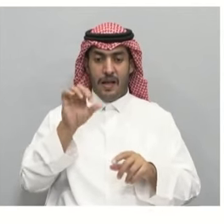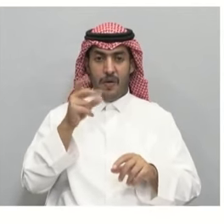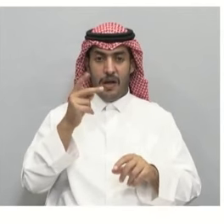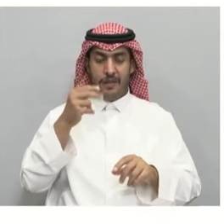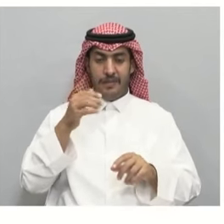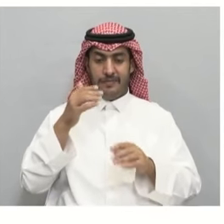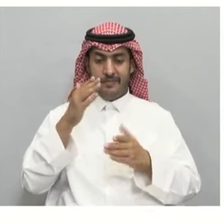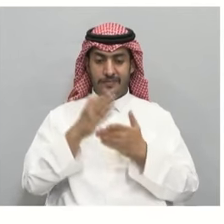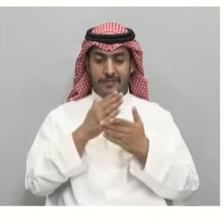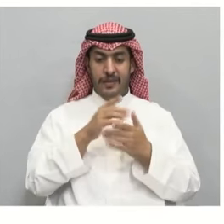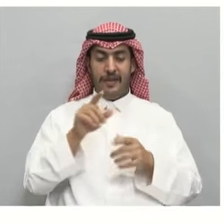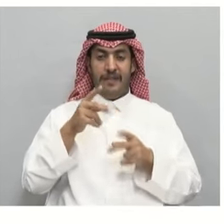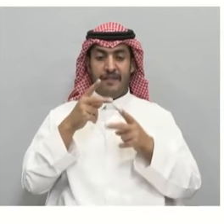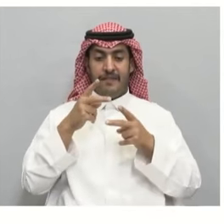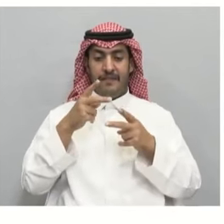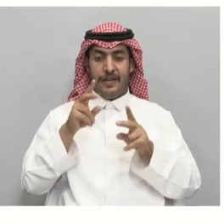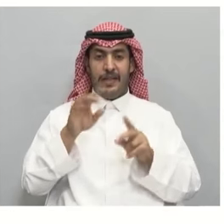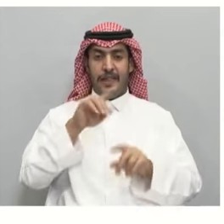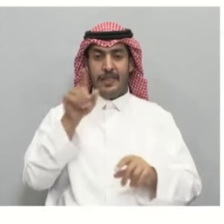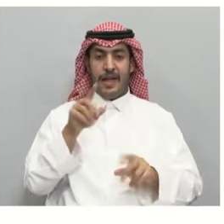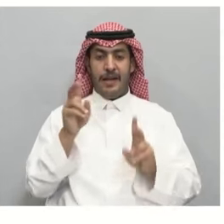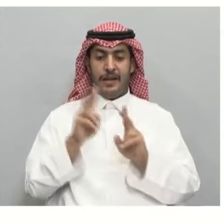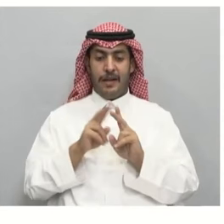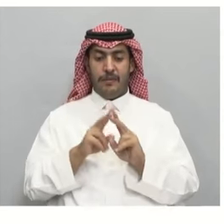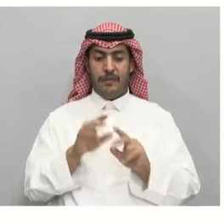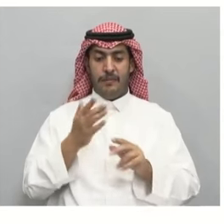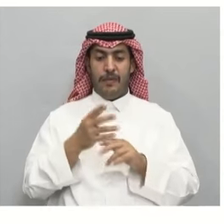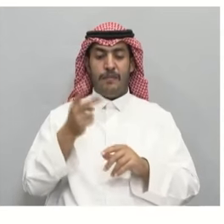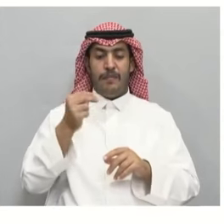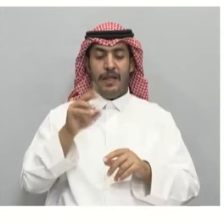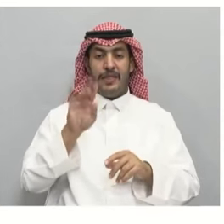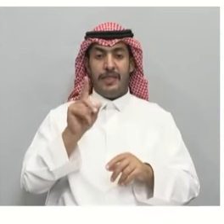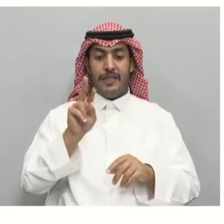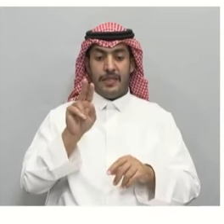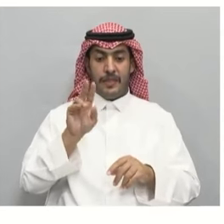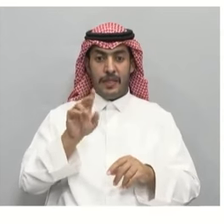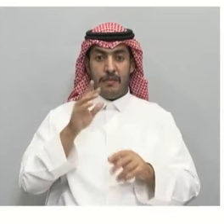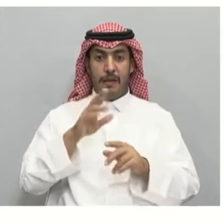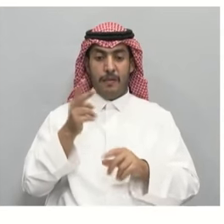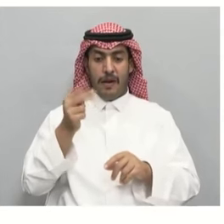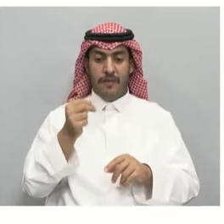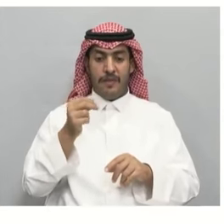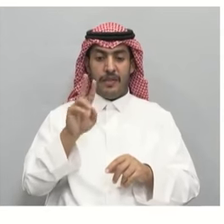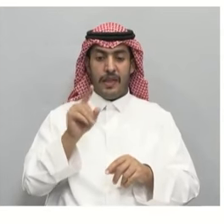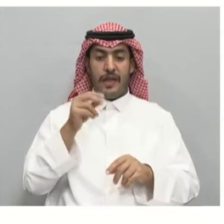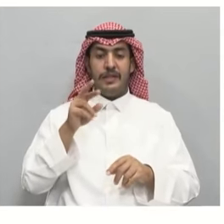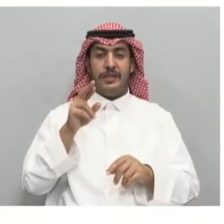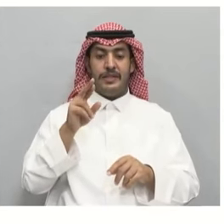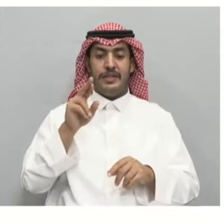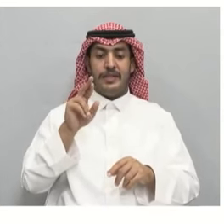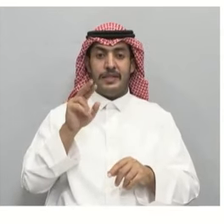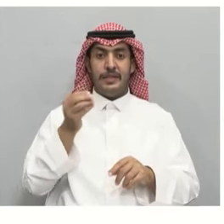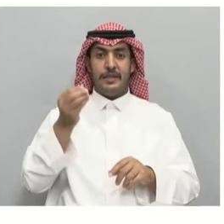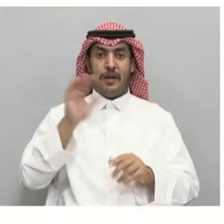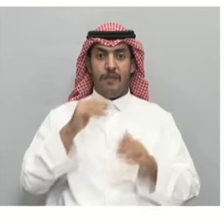هو فتح الدائره الكهربائيه لمنع مرور تيار زائد حيث ان التيار